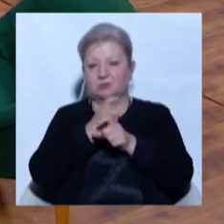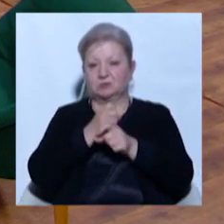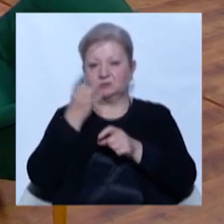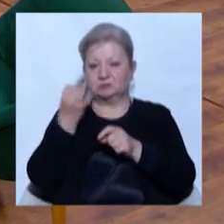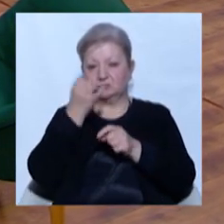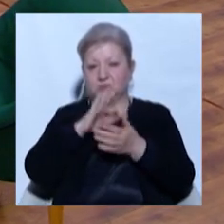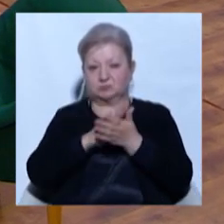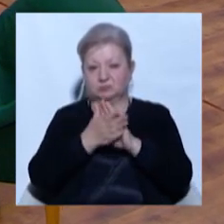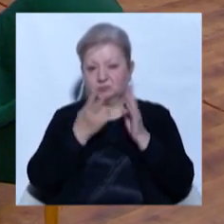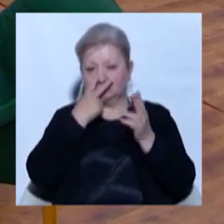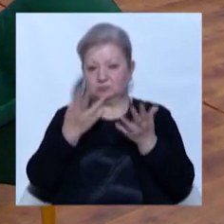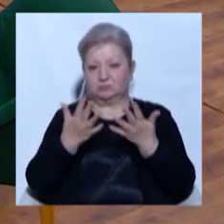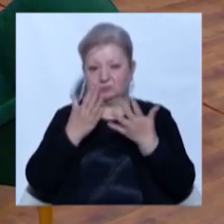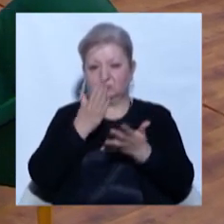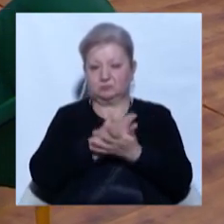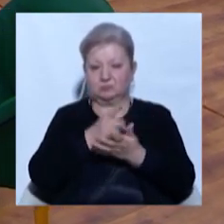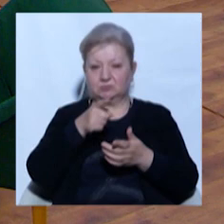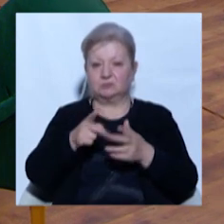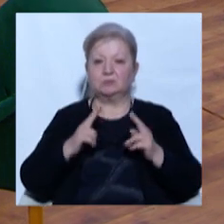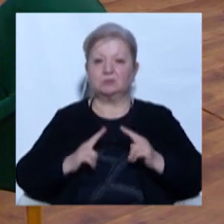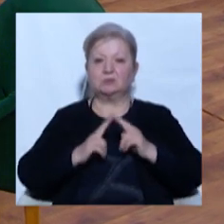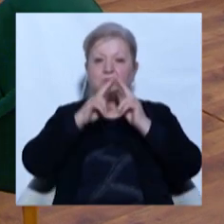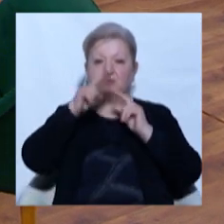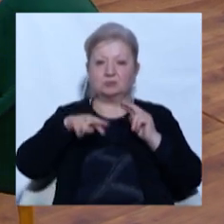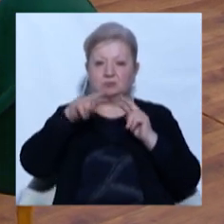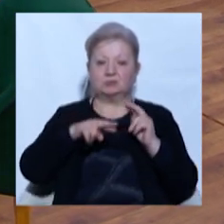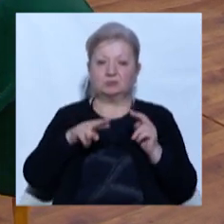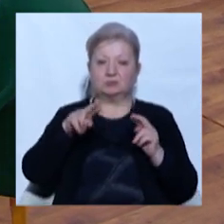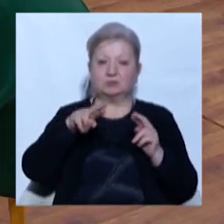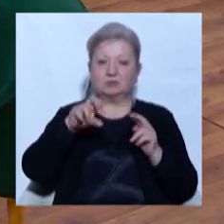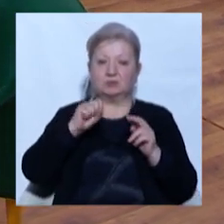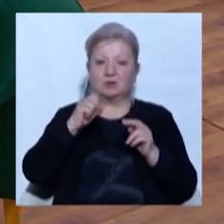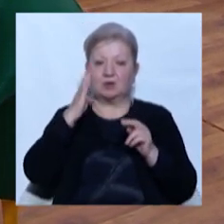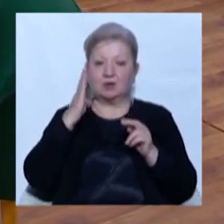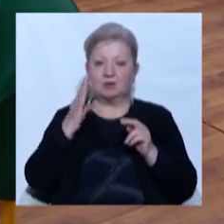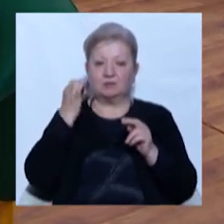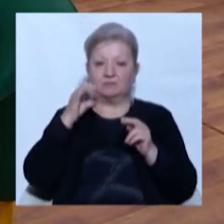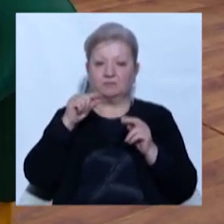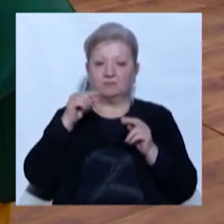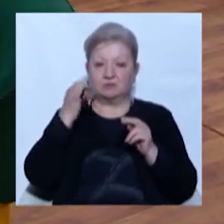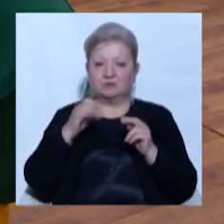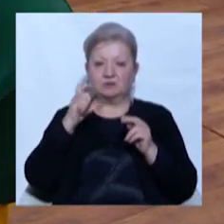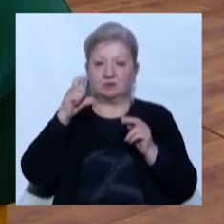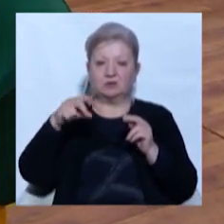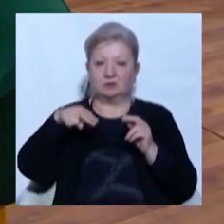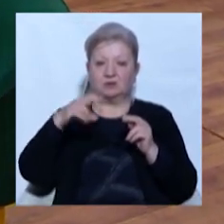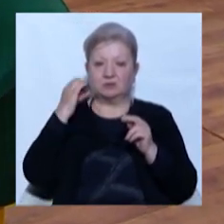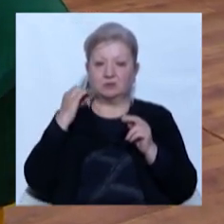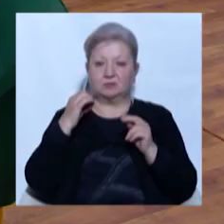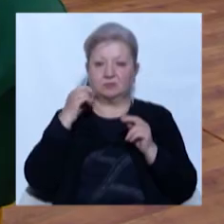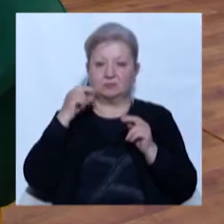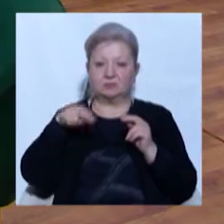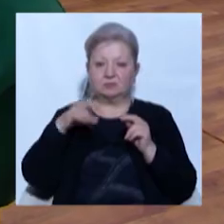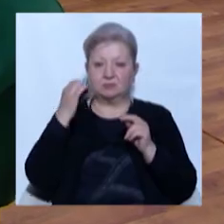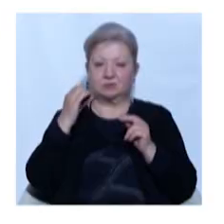მდგომარეობა ჩანს, რომ ამ ეკლესიის სამშენებელი დავით ეპისკოპოსი წარწერას ათარიღებს ირანის